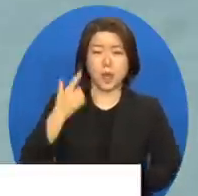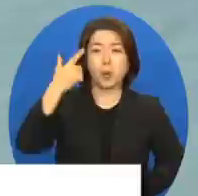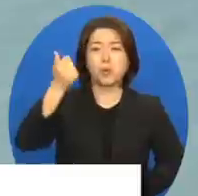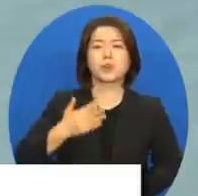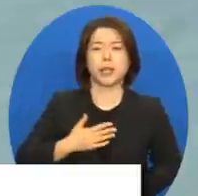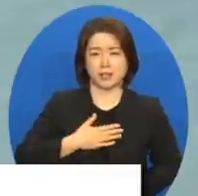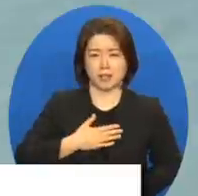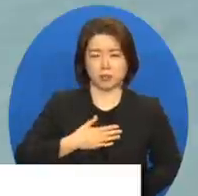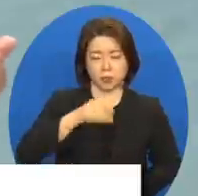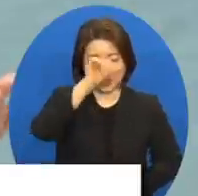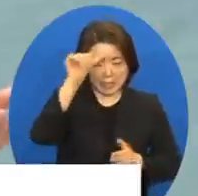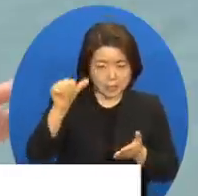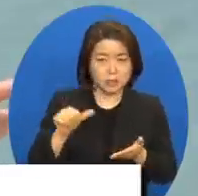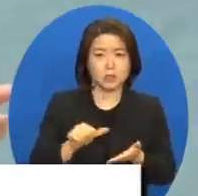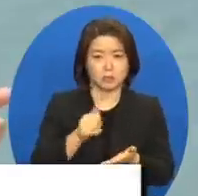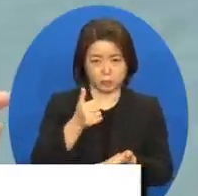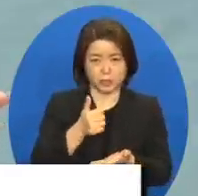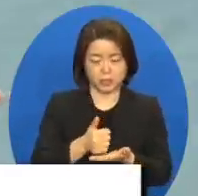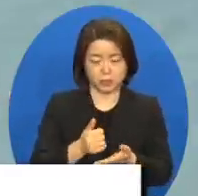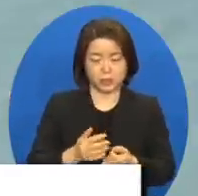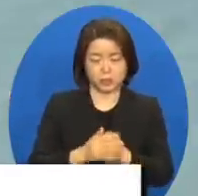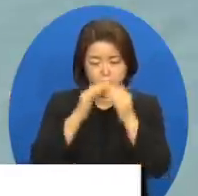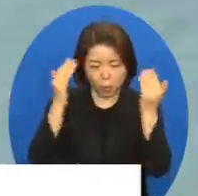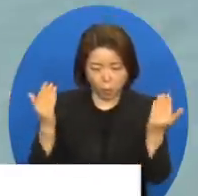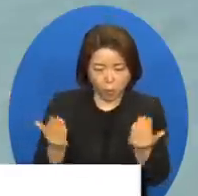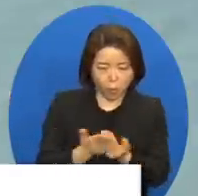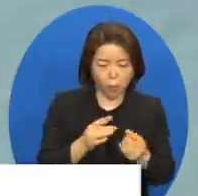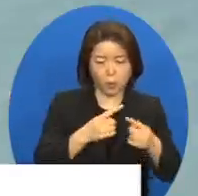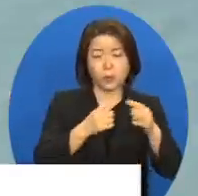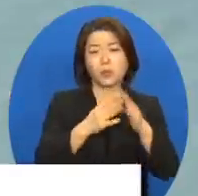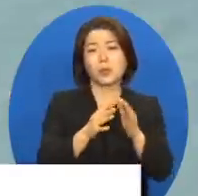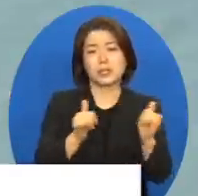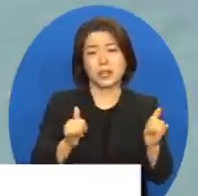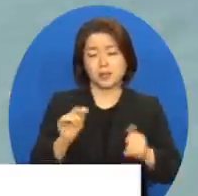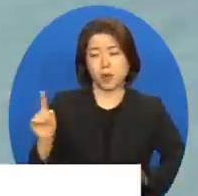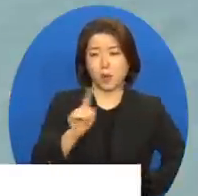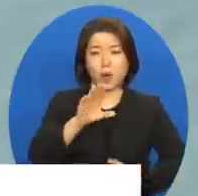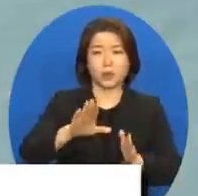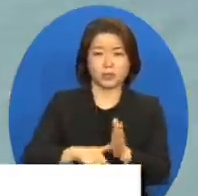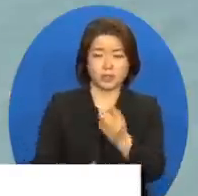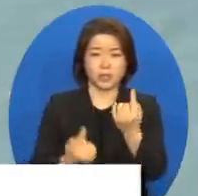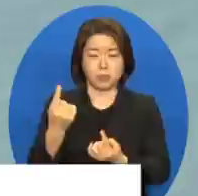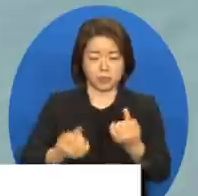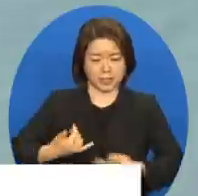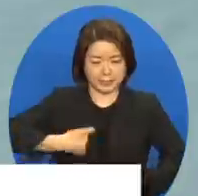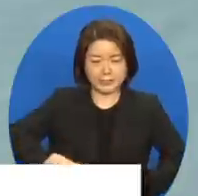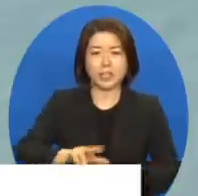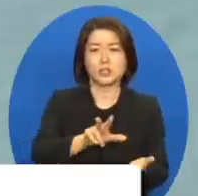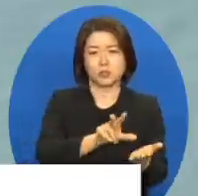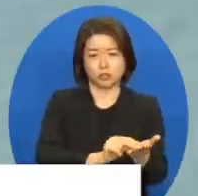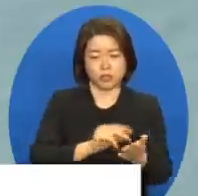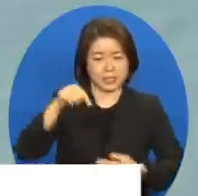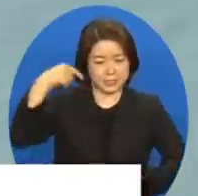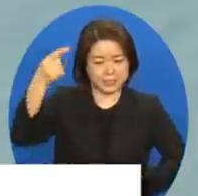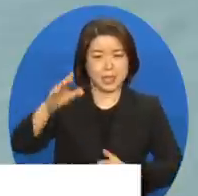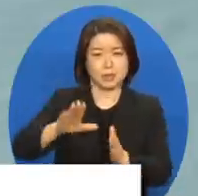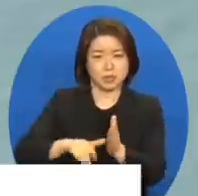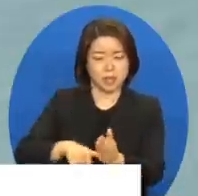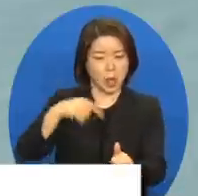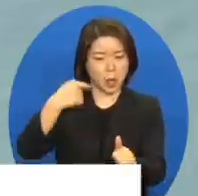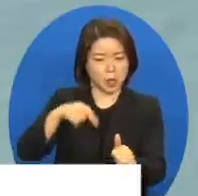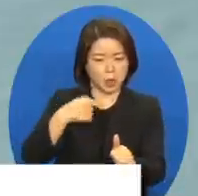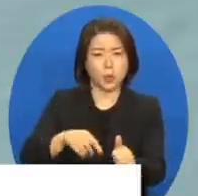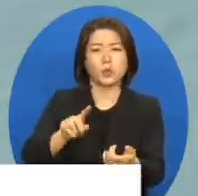우리 장로님들도 온 교우들도 그 어느 때보다도 자녀들의 문제, 다음 세대들의 교육 문제에